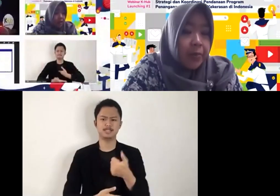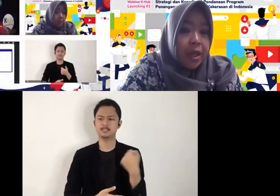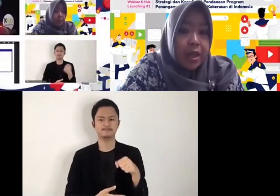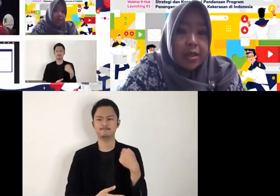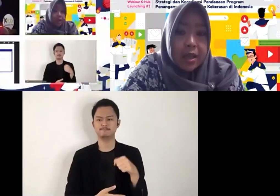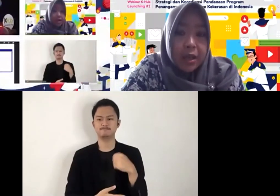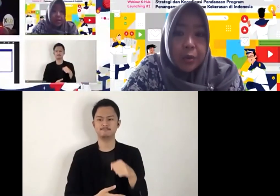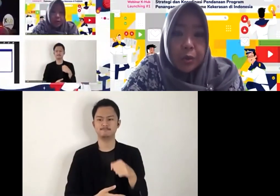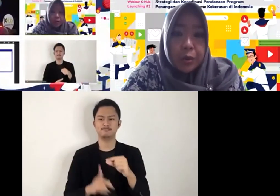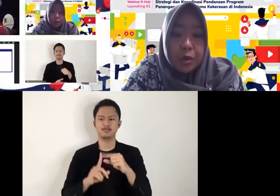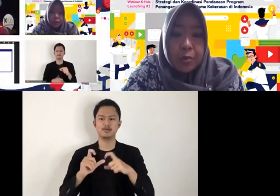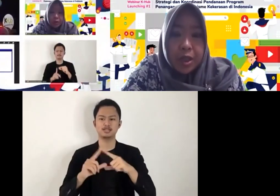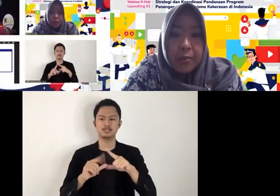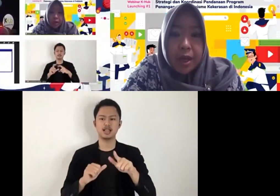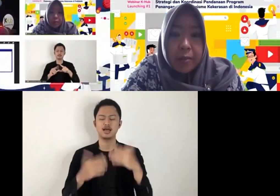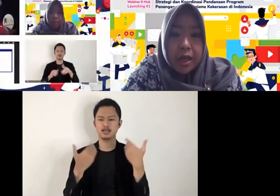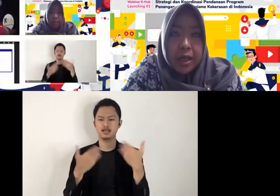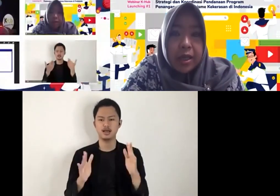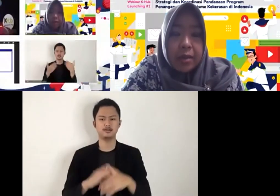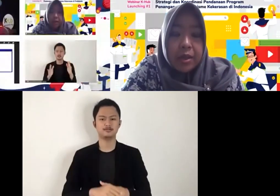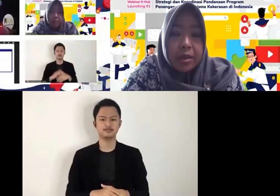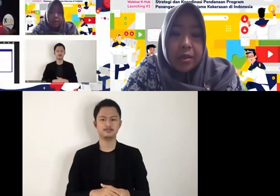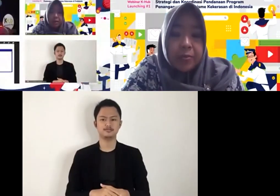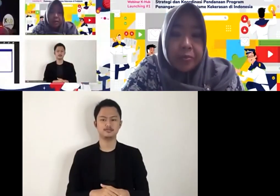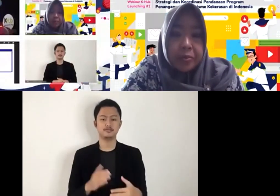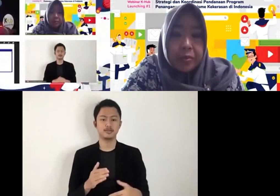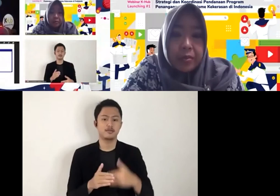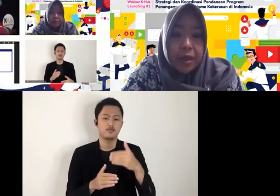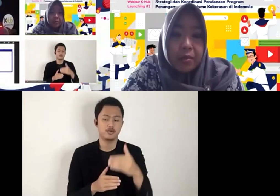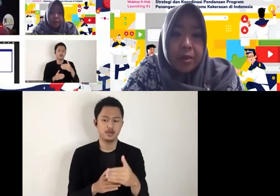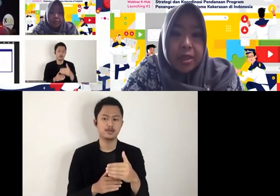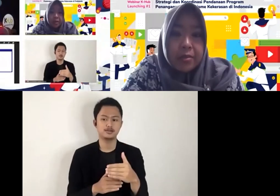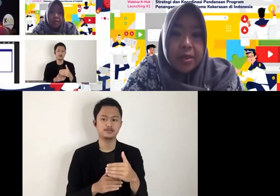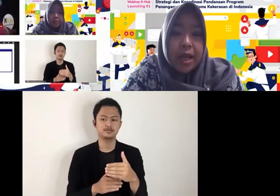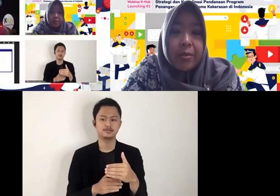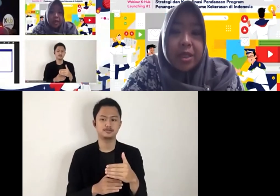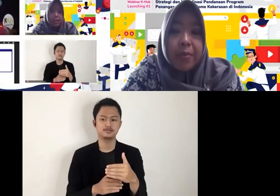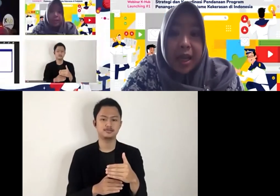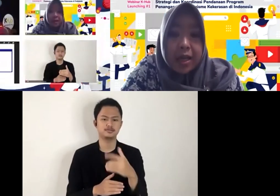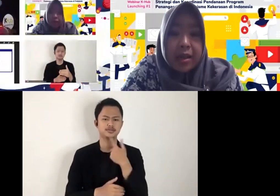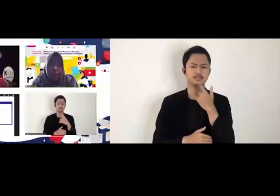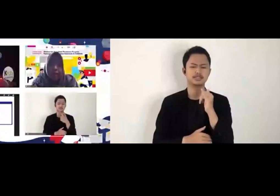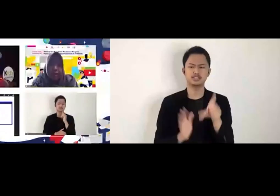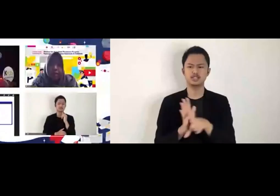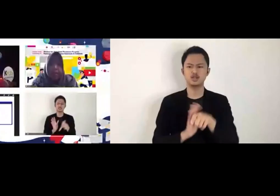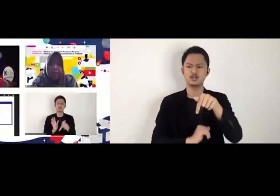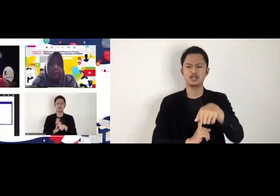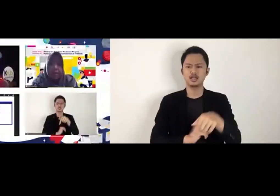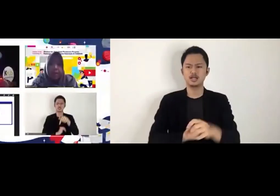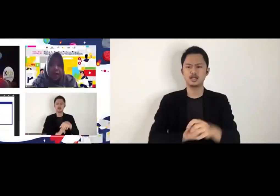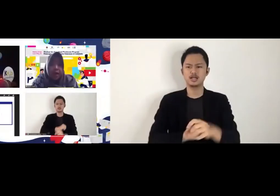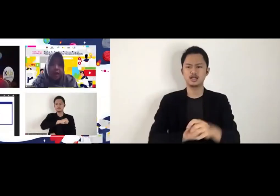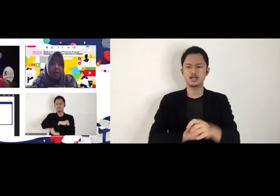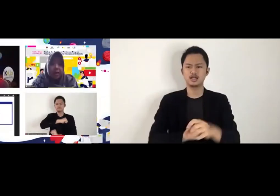pasal-pasalnya sehingga untuk untuk kemudian bagaimana kita menyerang menjembatani nantinya